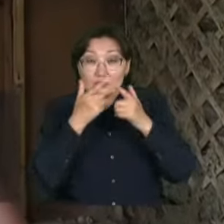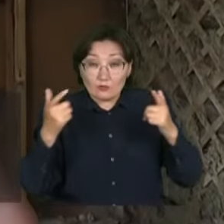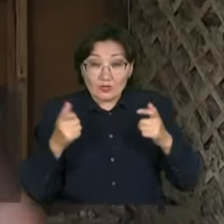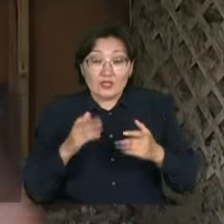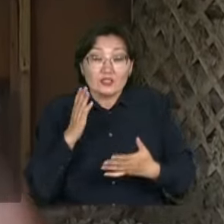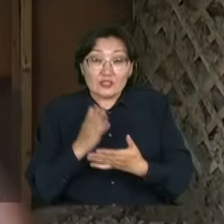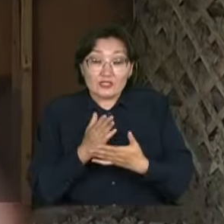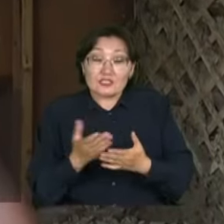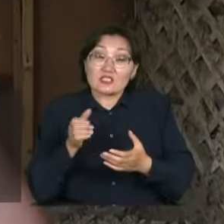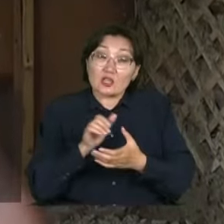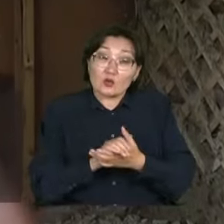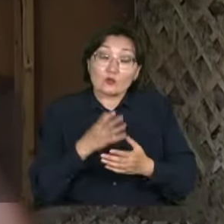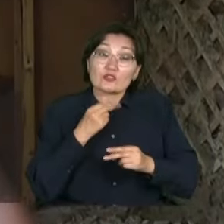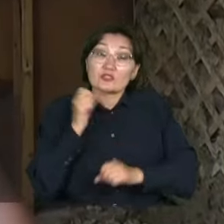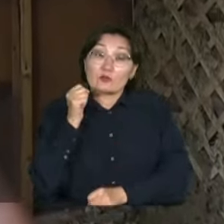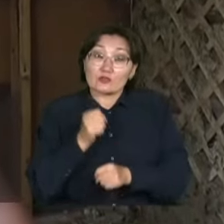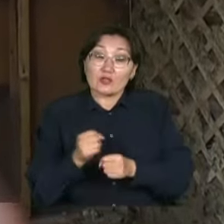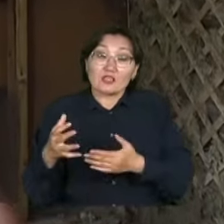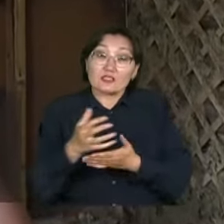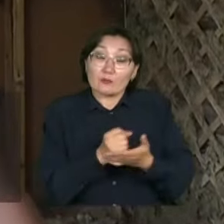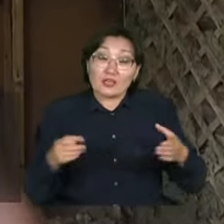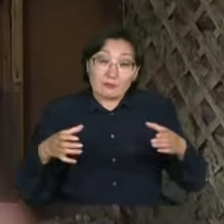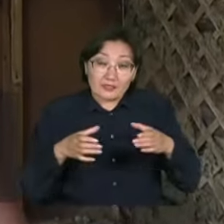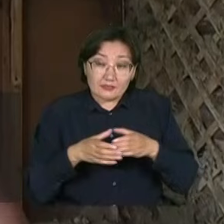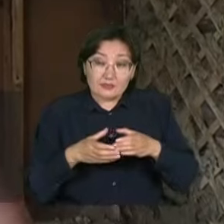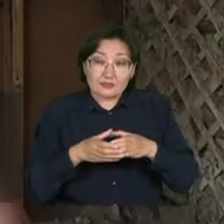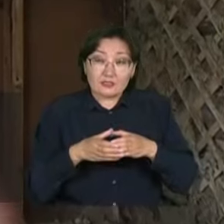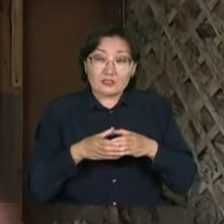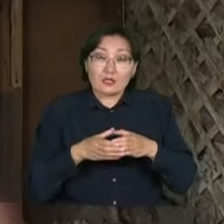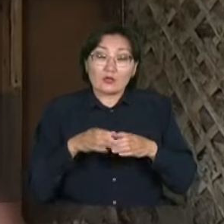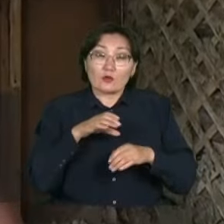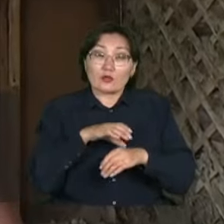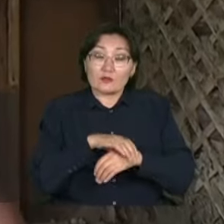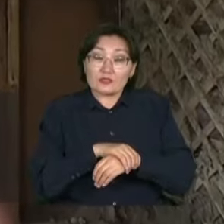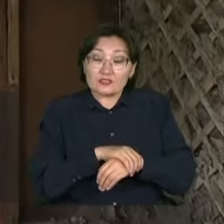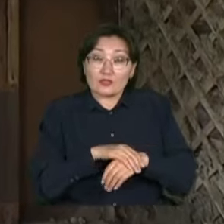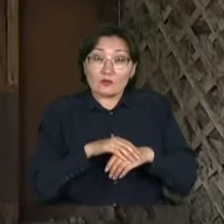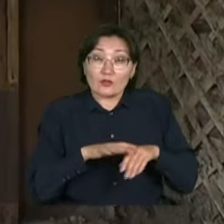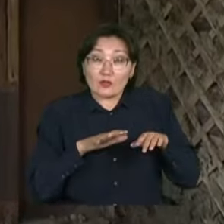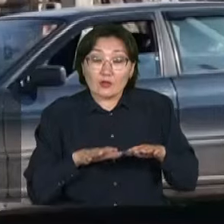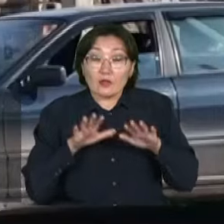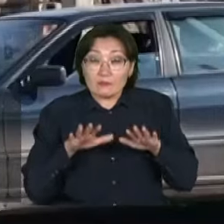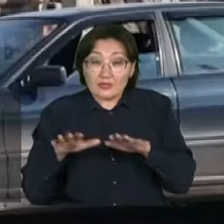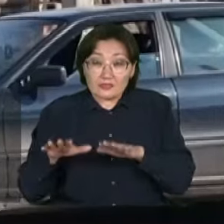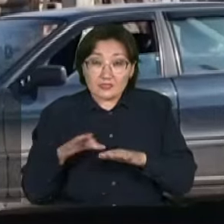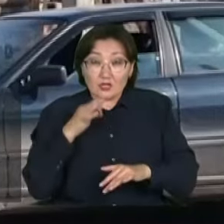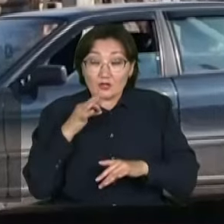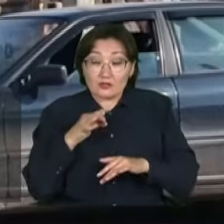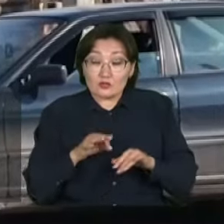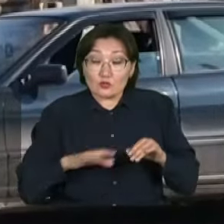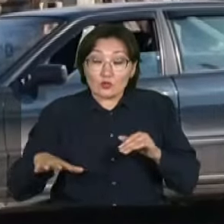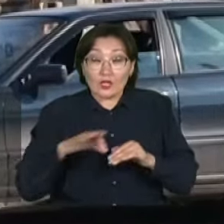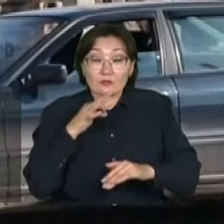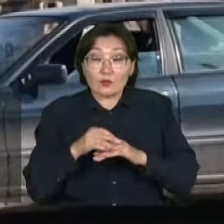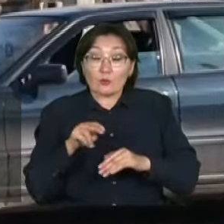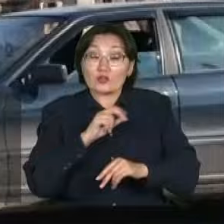да, собрали бригаду, определили их зону ответственности по работе. Работы предстоит